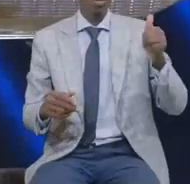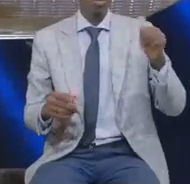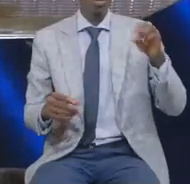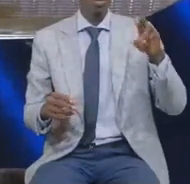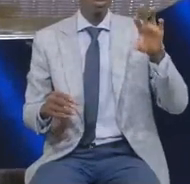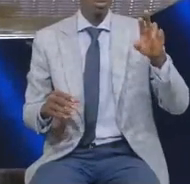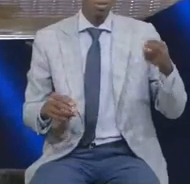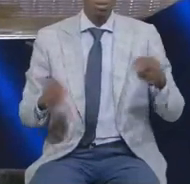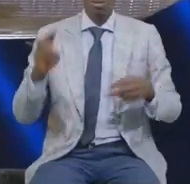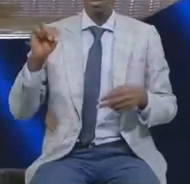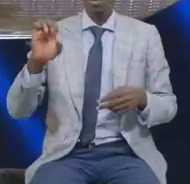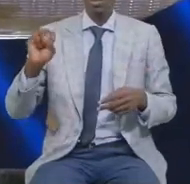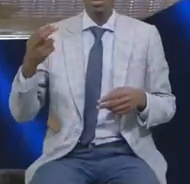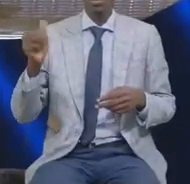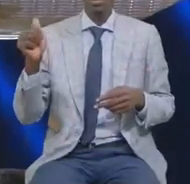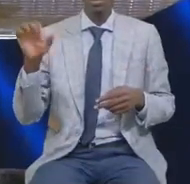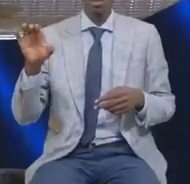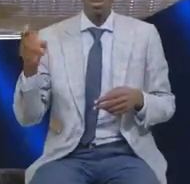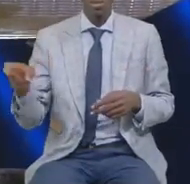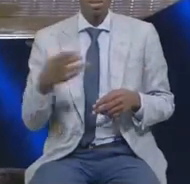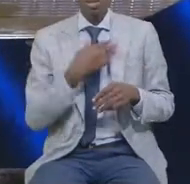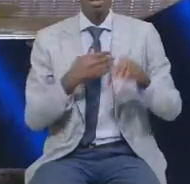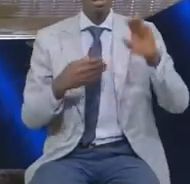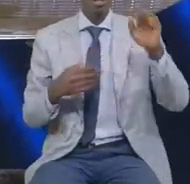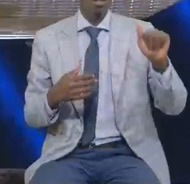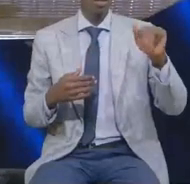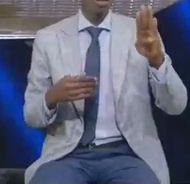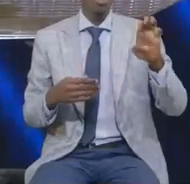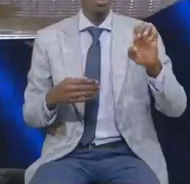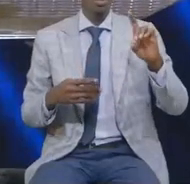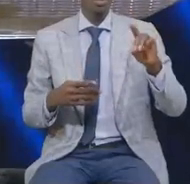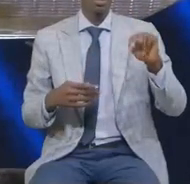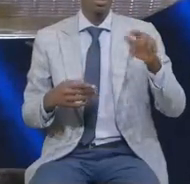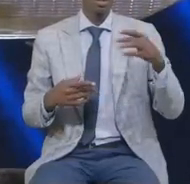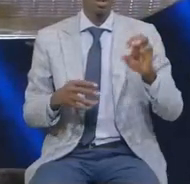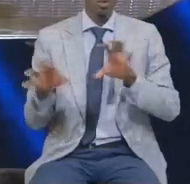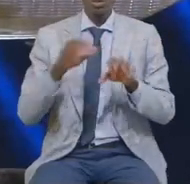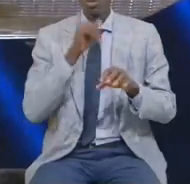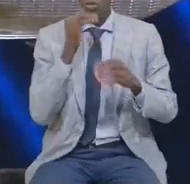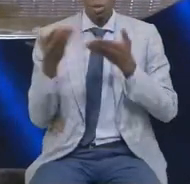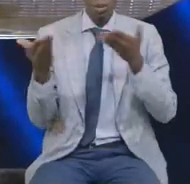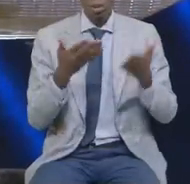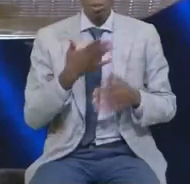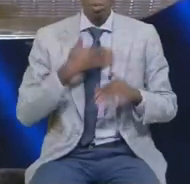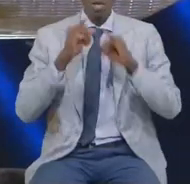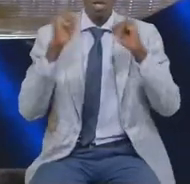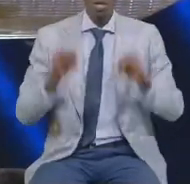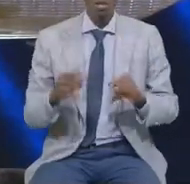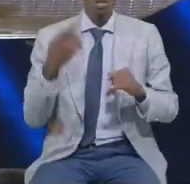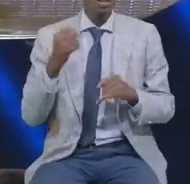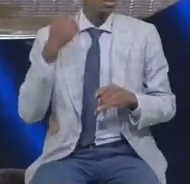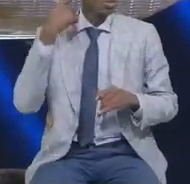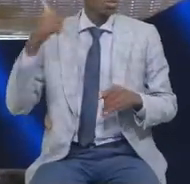et Abednego, que vous ne servez pas mes dieux et que vous n'adorez pas la statue d'or que